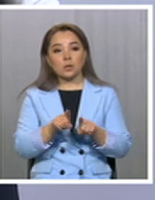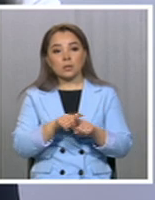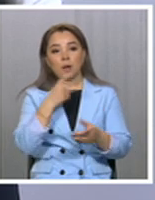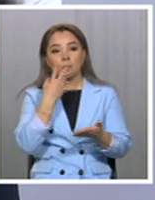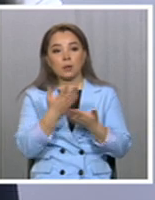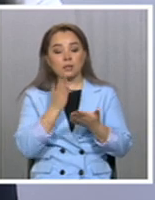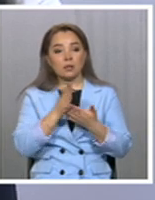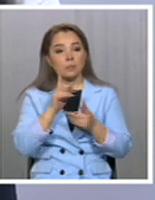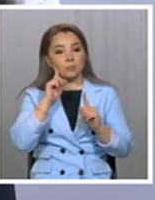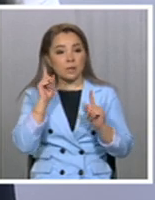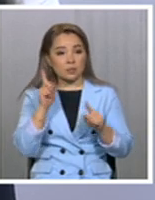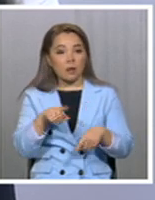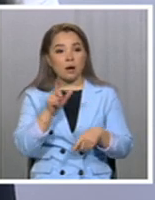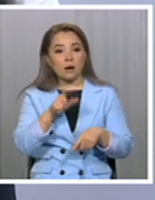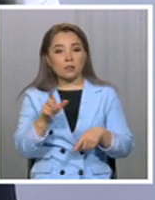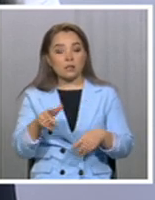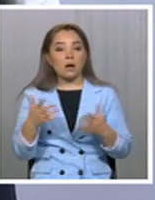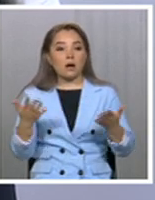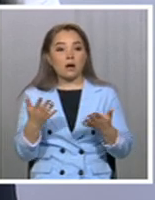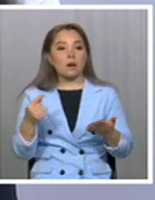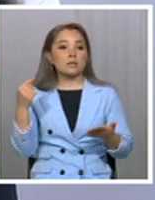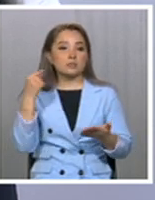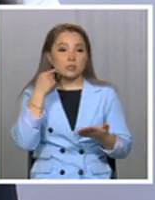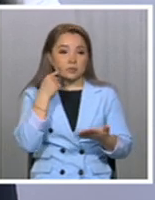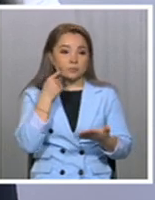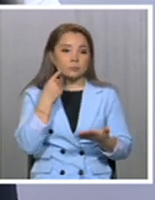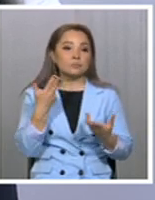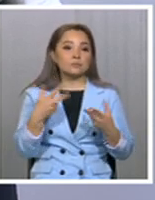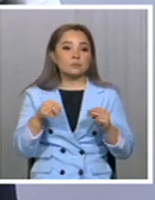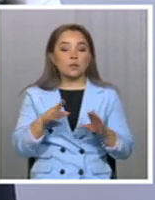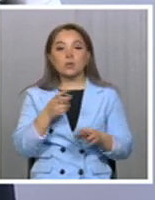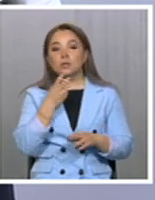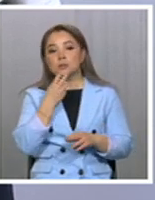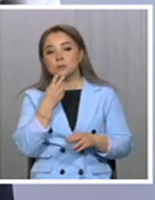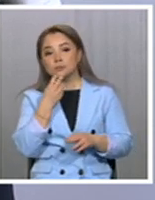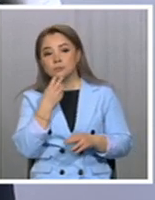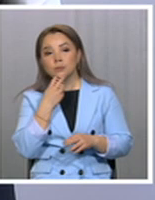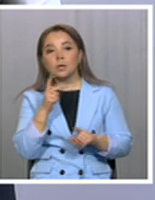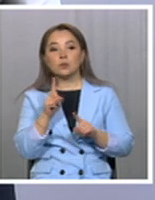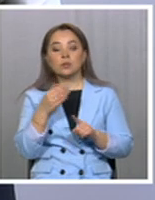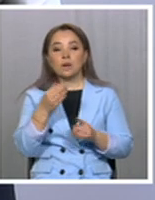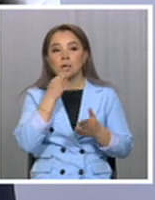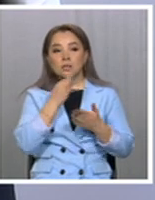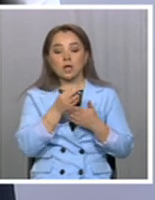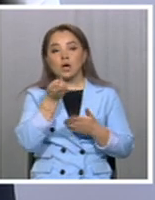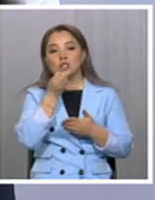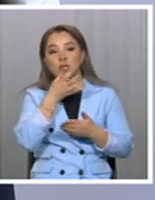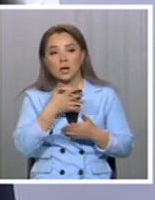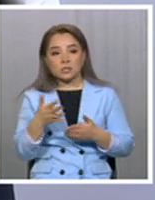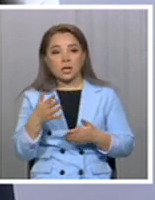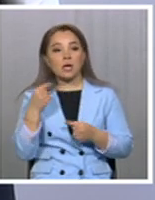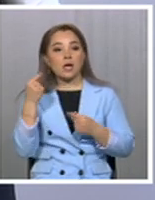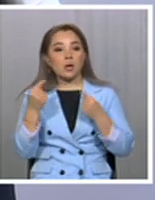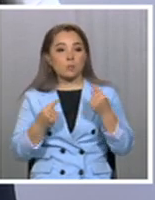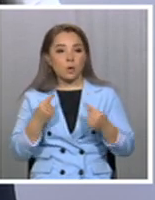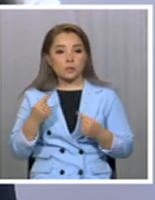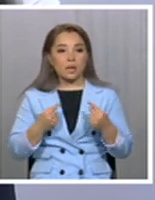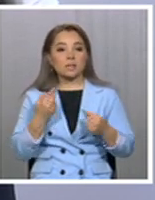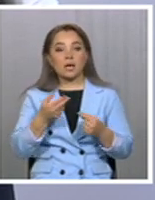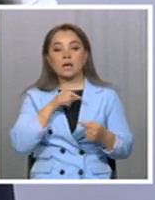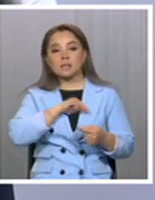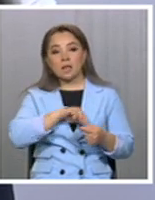білді. Адам қай кезде ренжіп отыр, қай кезде күледі, қай кезде оған жақсы эмоциялық